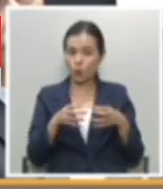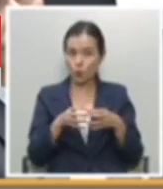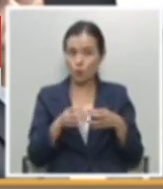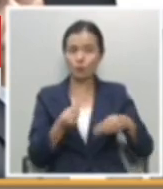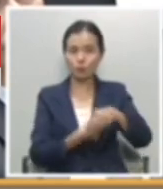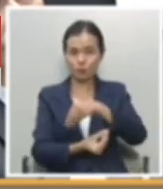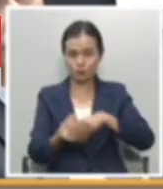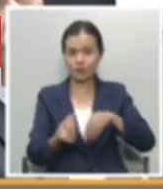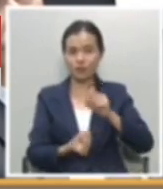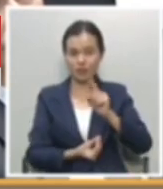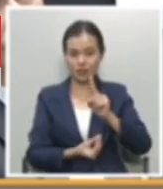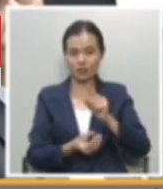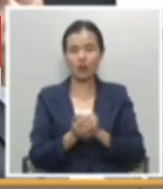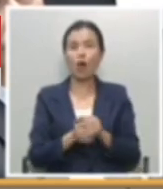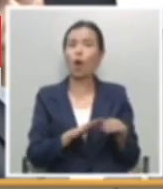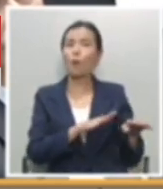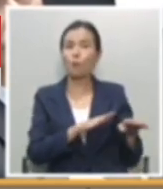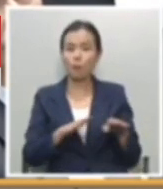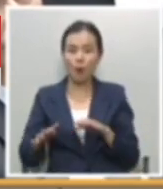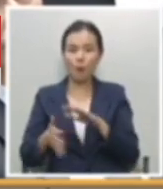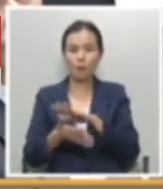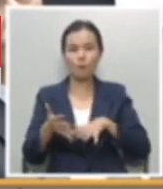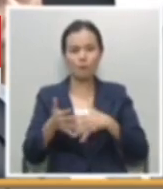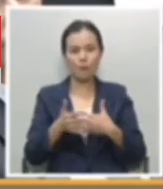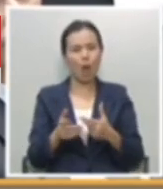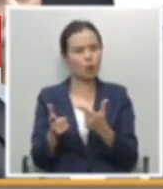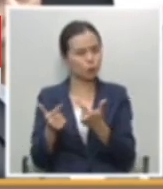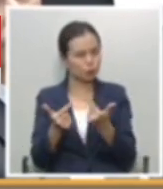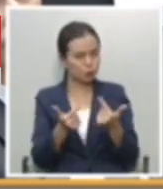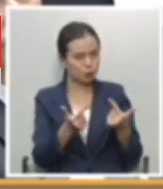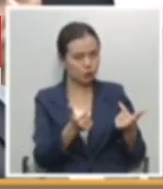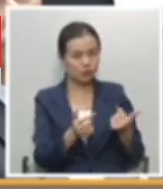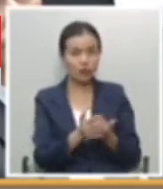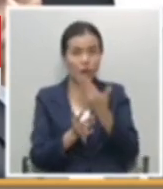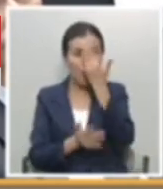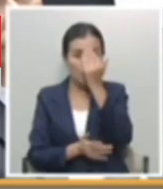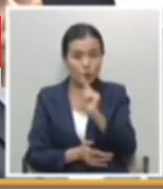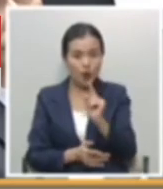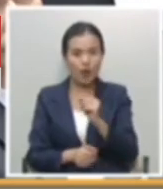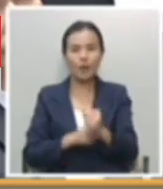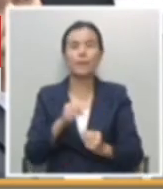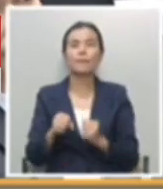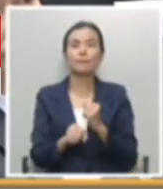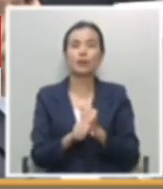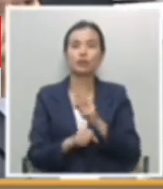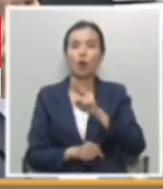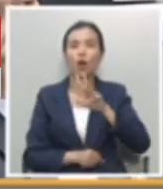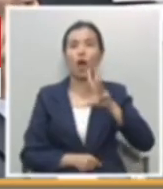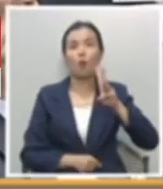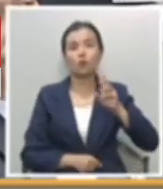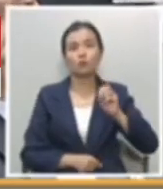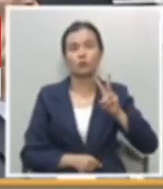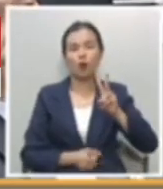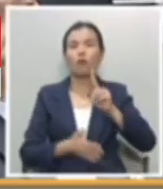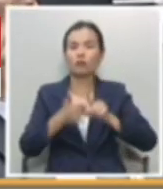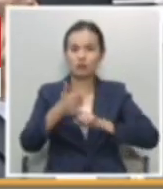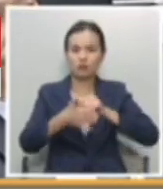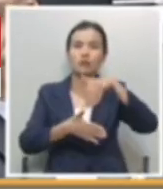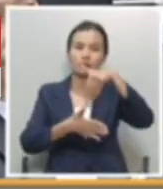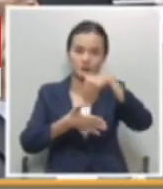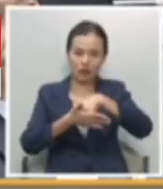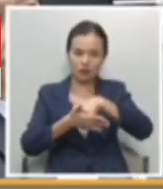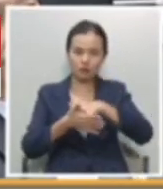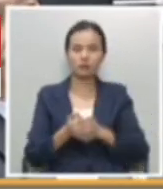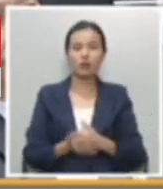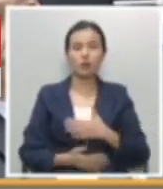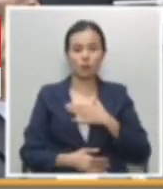ษฐกิจครับได้เตรียมการวางแผนไว้เป็นอย่างดีเพราะอะไรเพราะว่าปี2562จะมีการเลือกตั้งผ